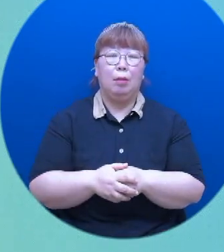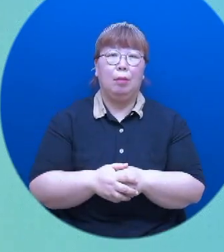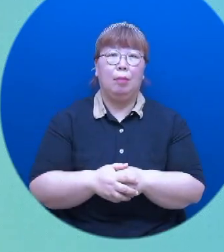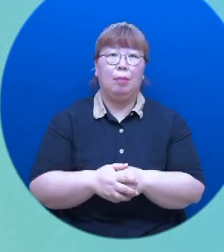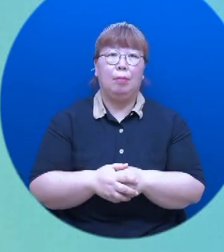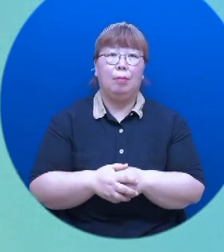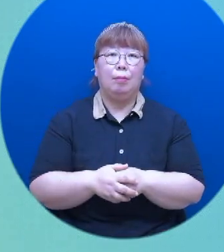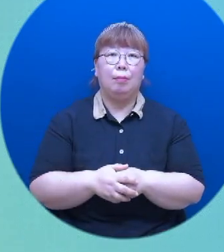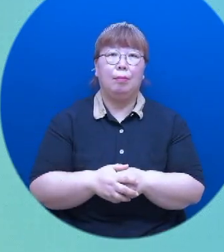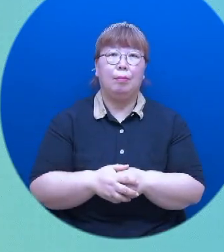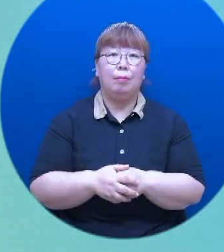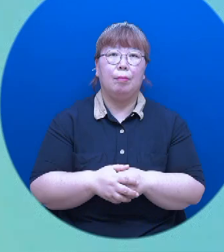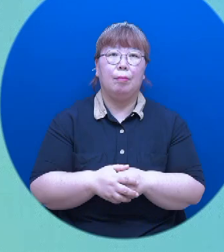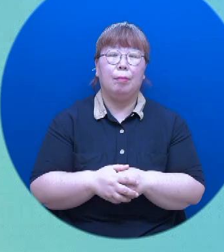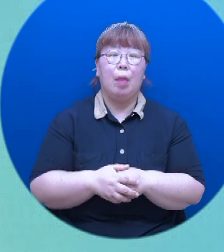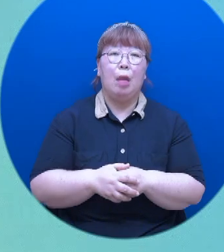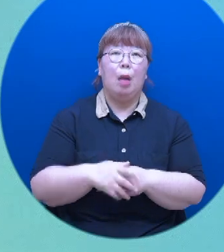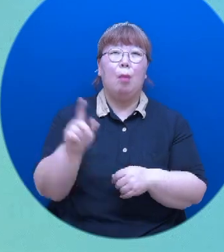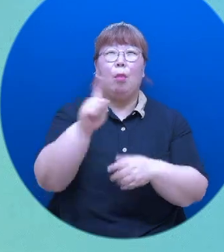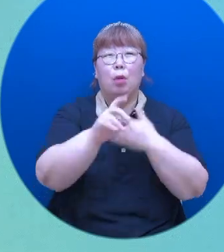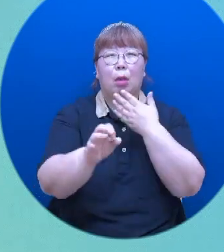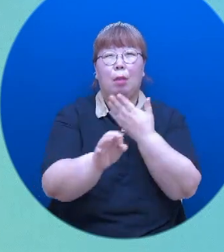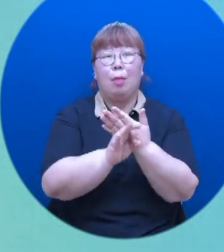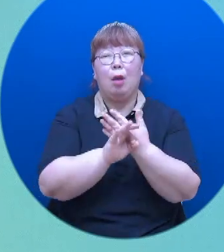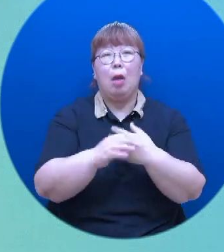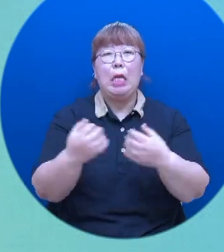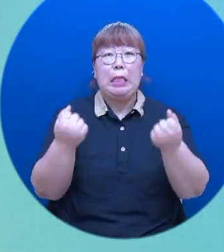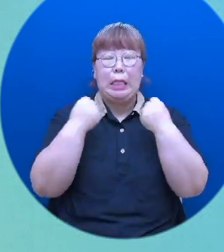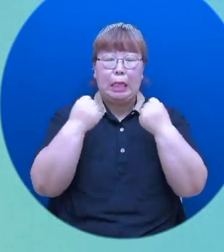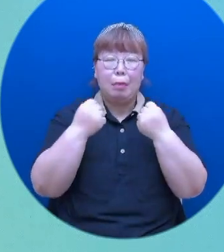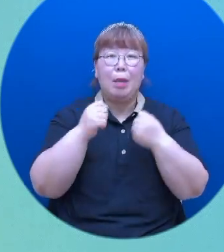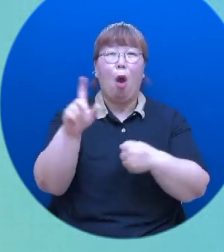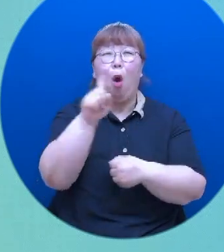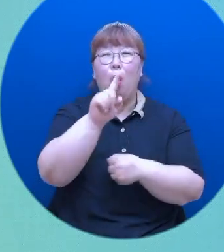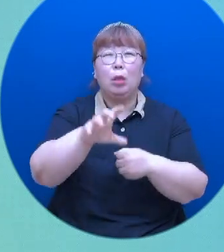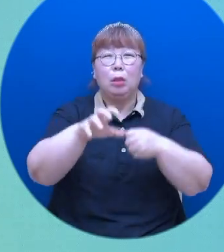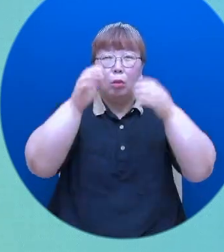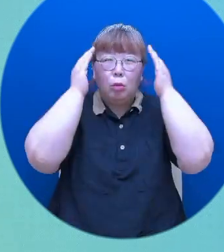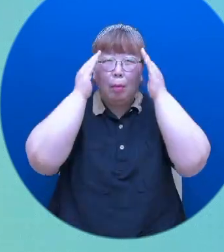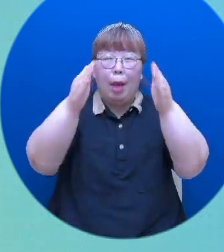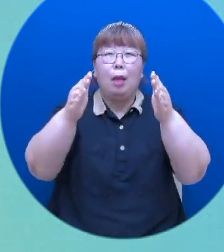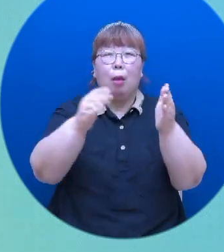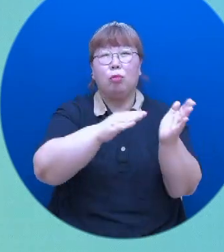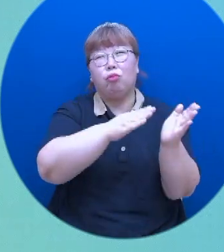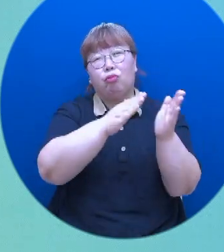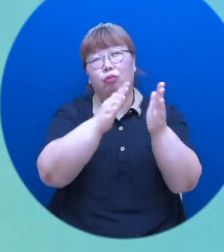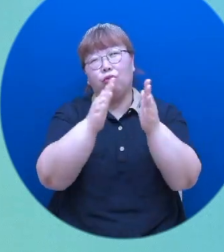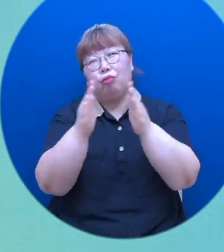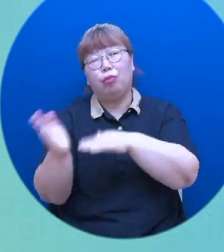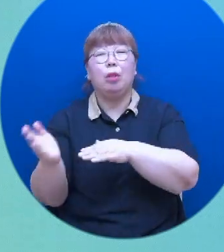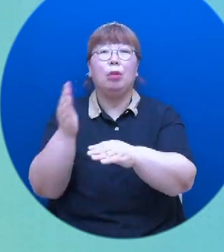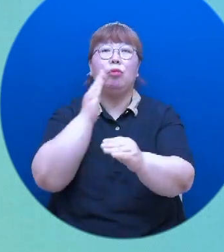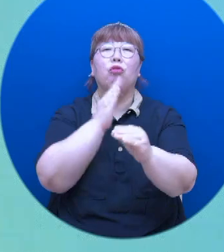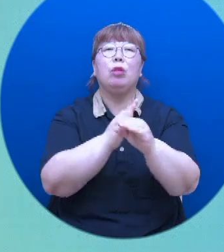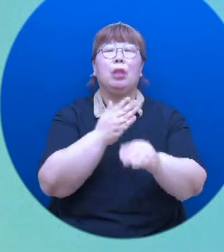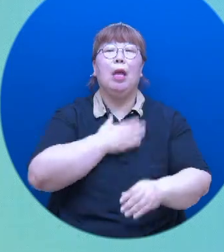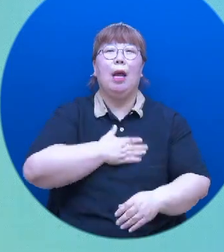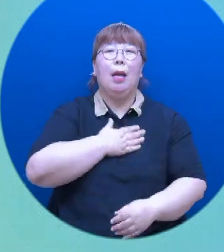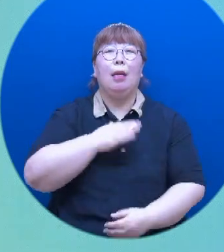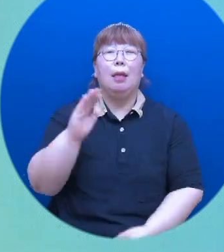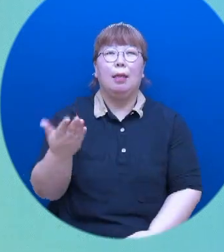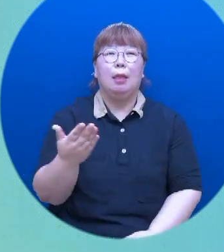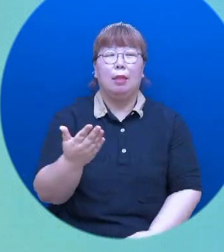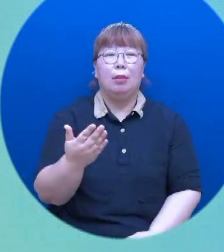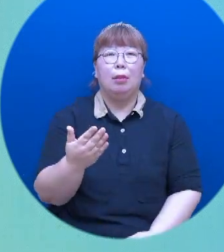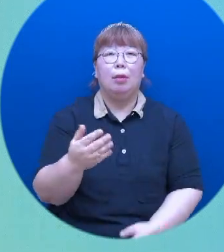알았죠. 기울어진 운동장이라는 것. 그는 알았죠. 사람들의 민심은